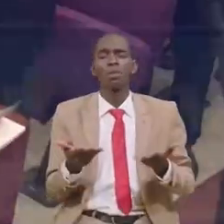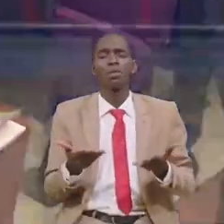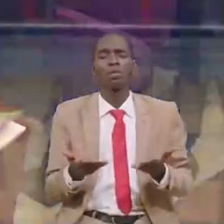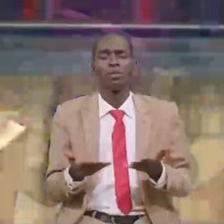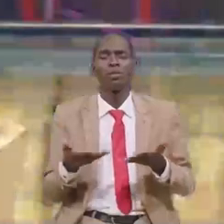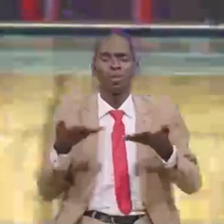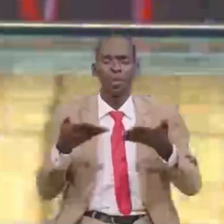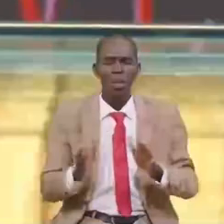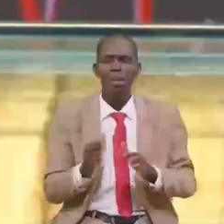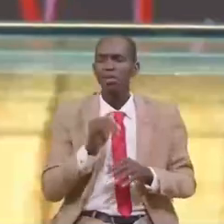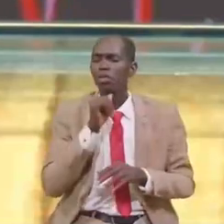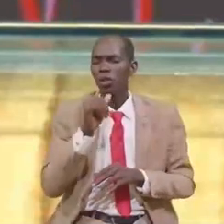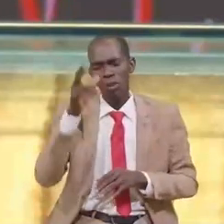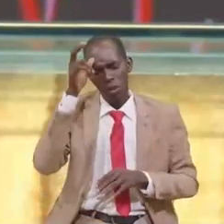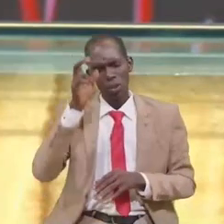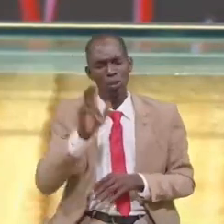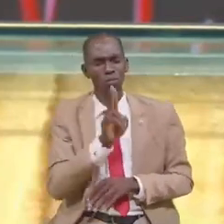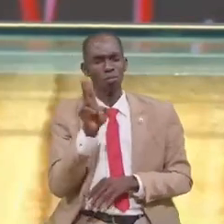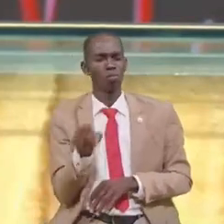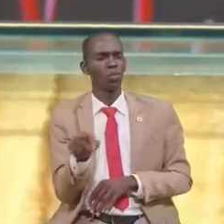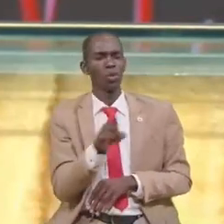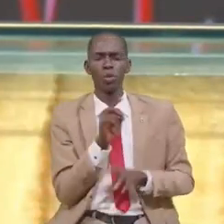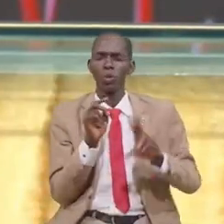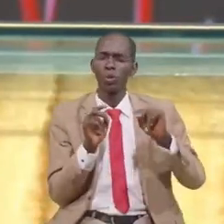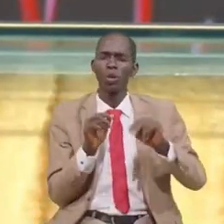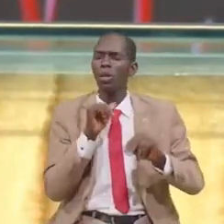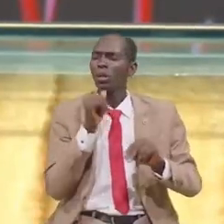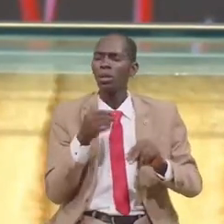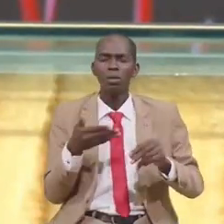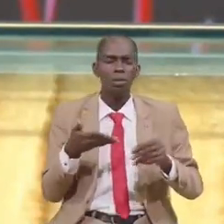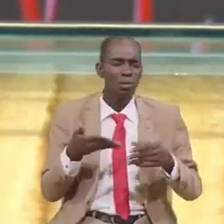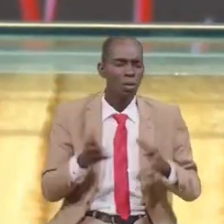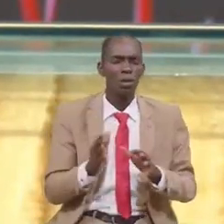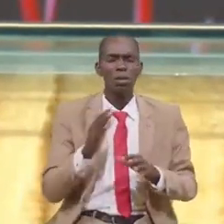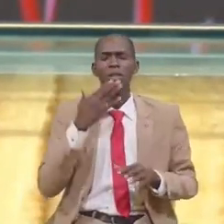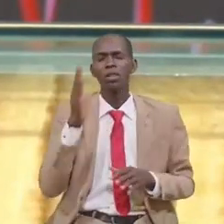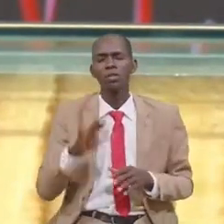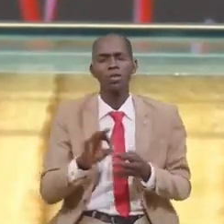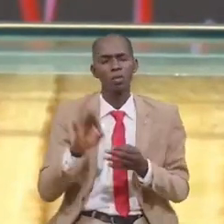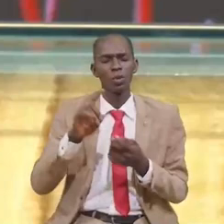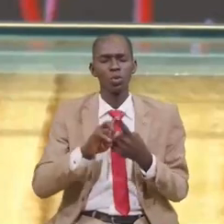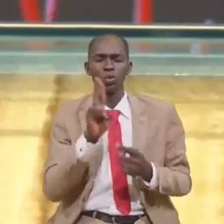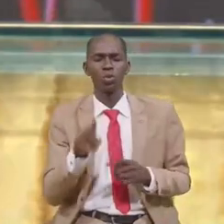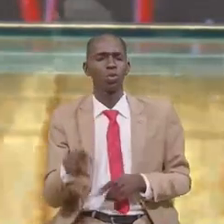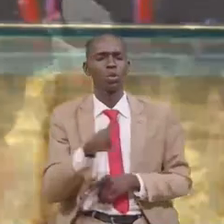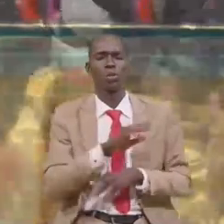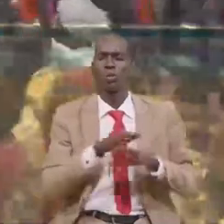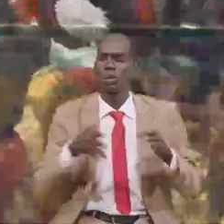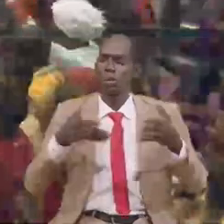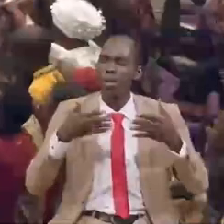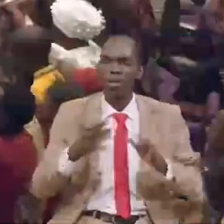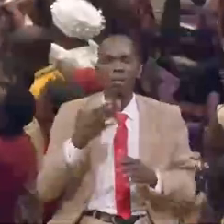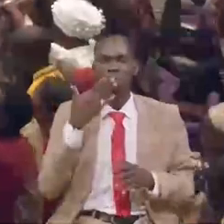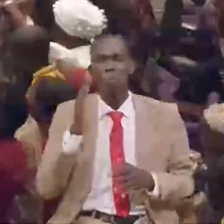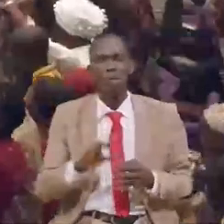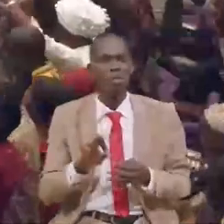Que Satan ne les utilise pas. Que les démons ne les utilisent pas. Que les méchants ne les utilisent